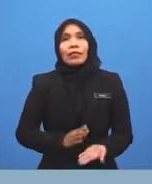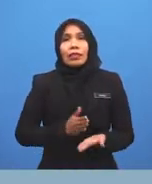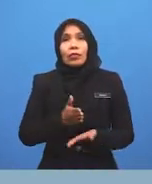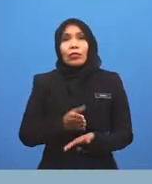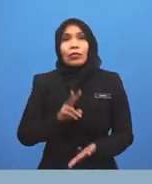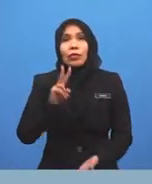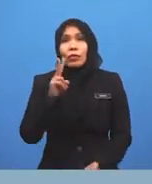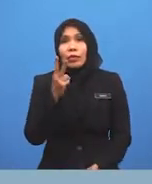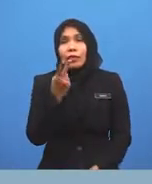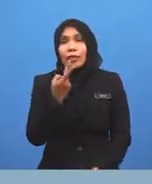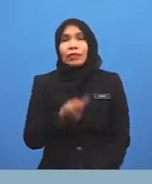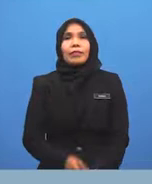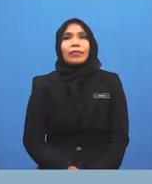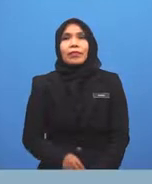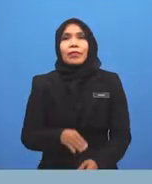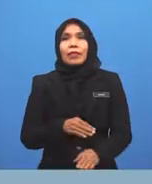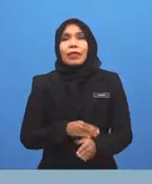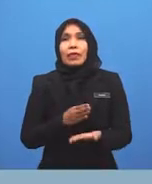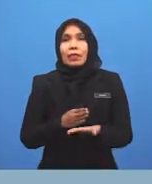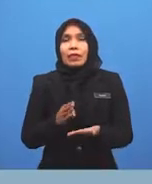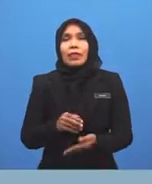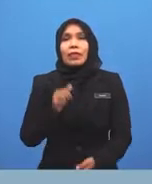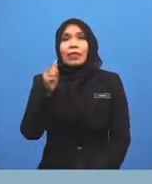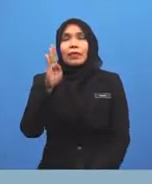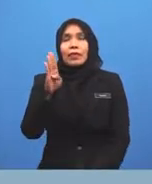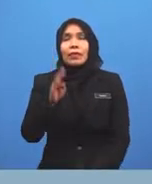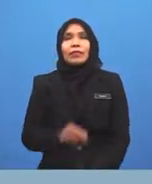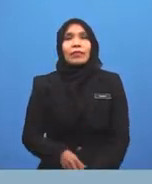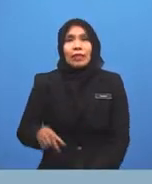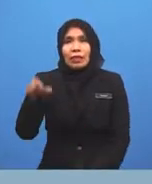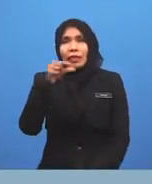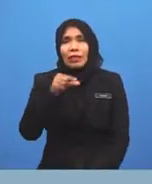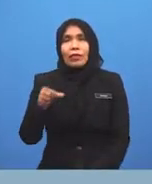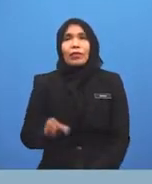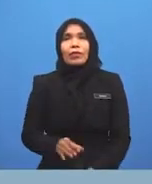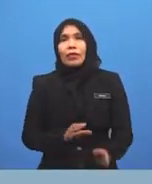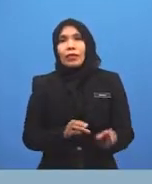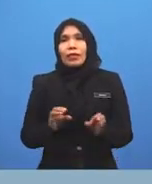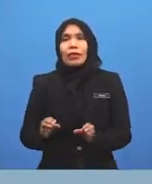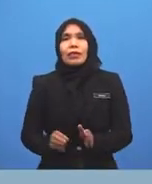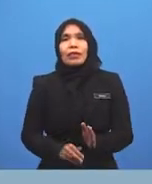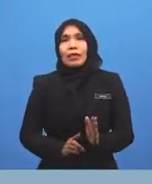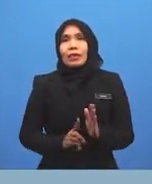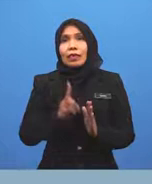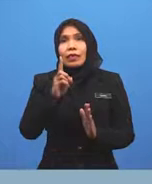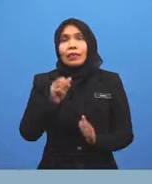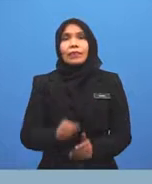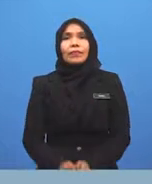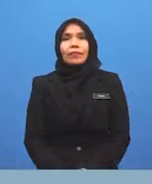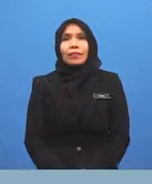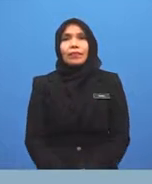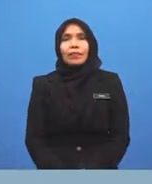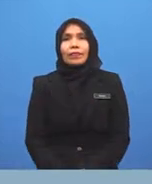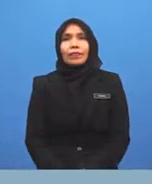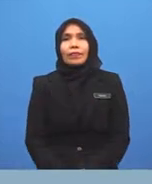pada bahagian AB, gegelung bergerak ke atas. Ini menunjukkan arah daya